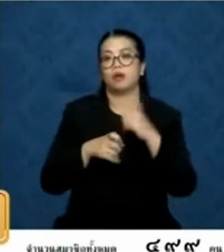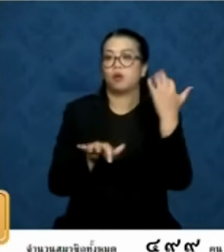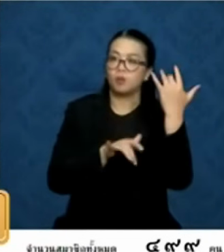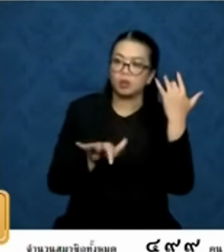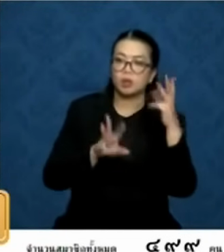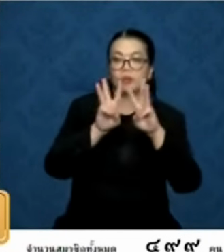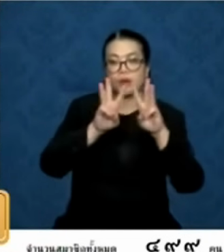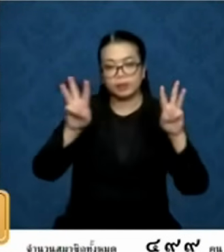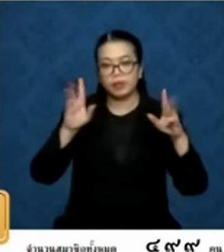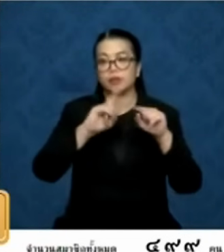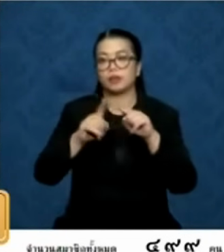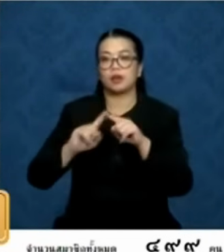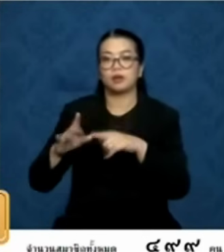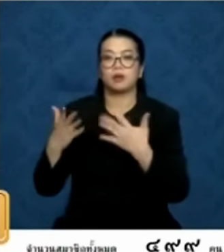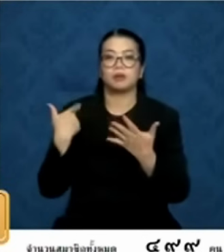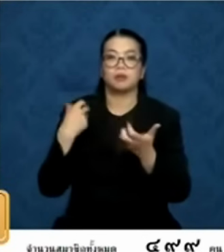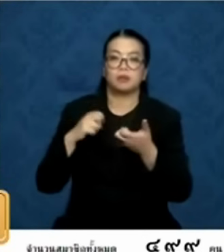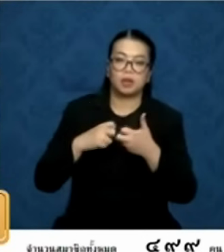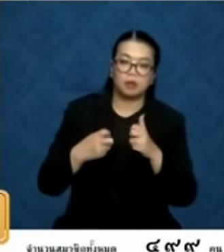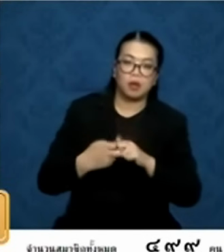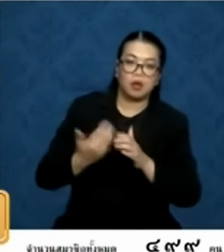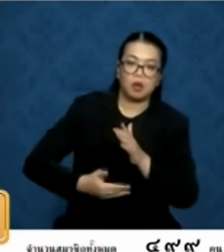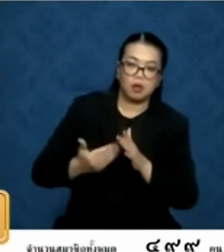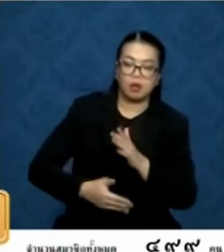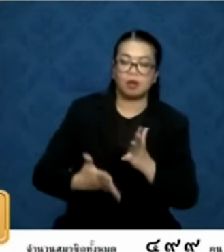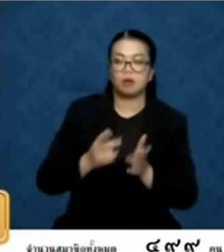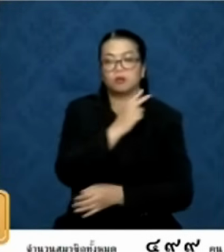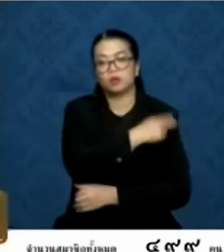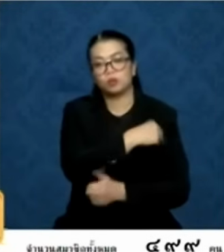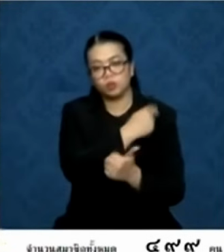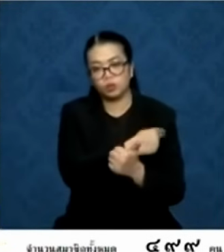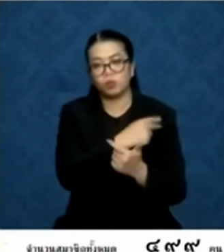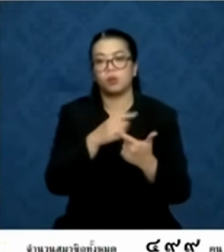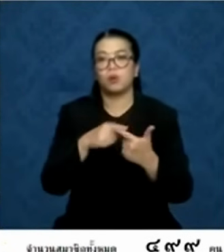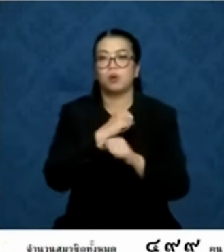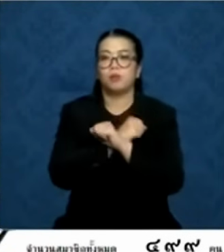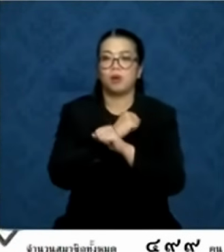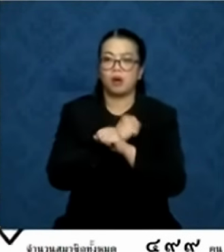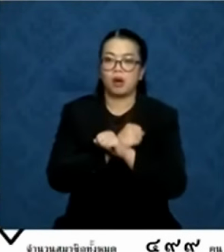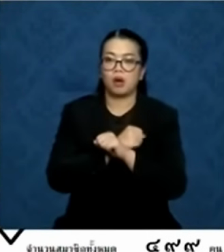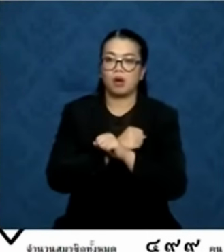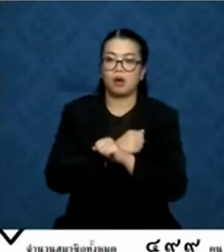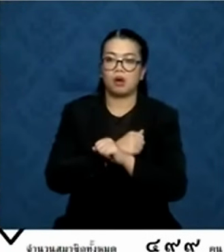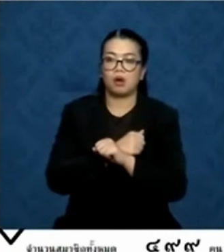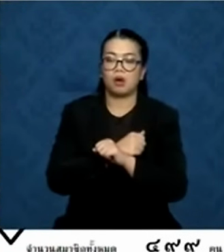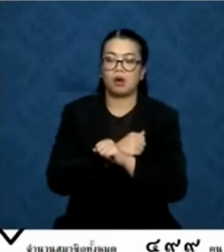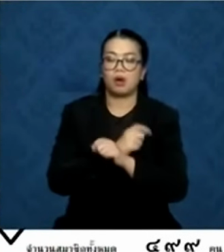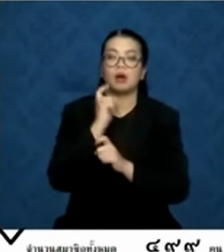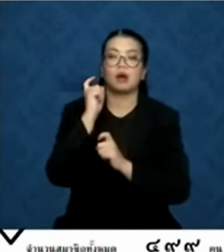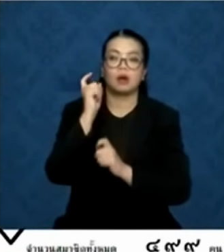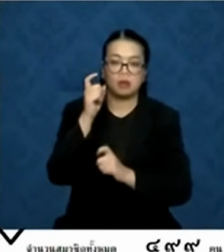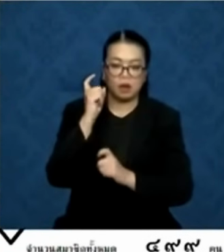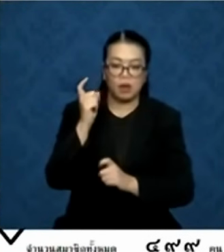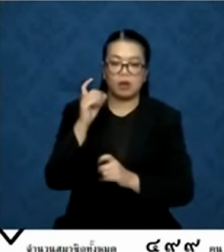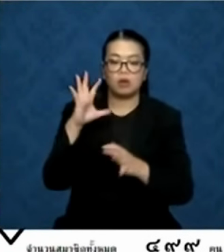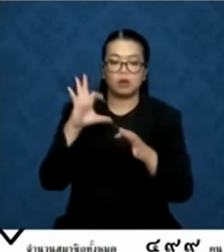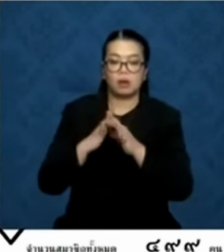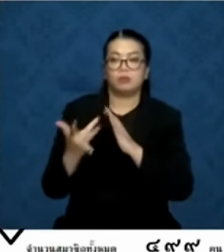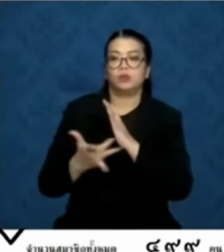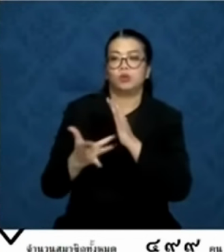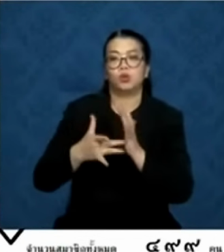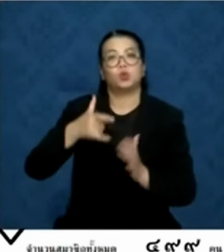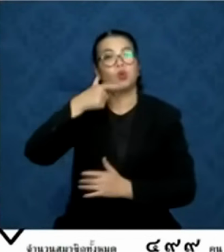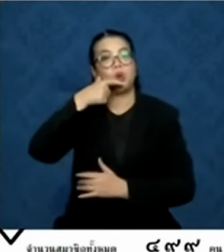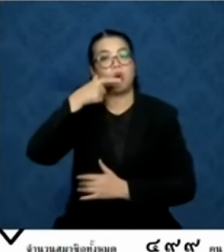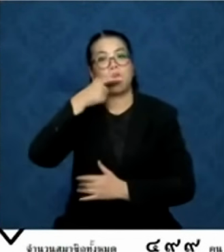ครัฐไม่ว่าจะเป็นด้านสาธารณสุขป้องกันความเสี่ยงภัยทางด้านไซเบอร์อย่างมีประสิทธิภา